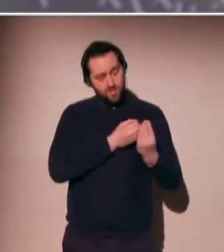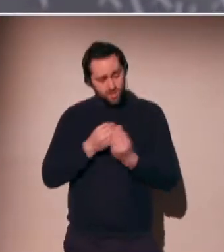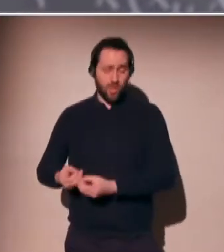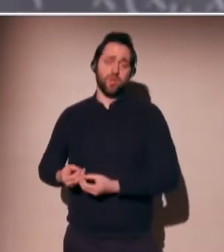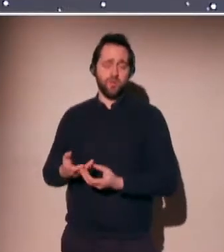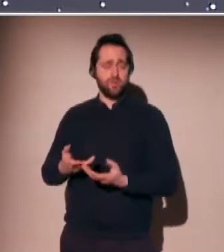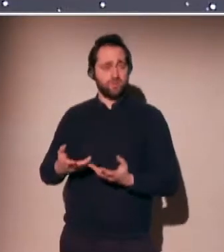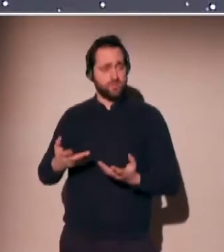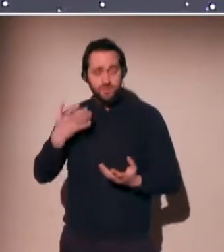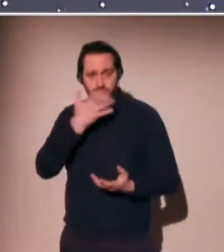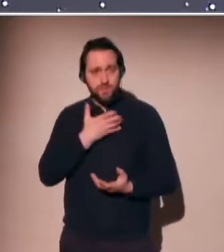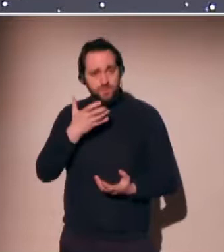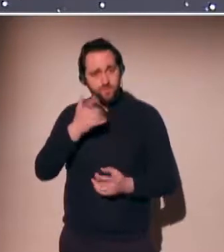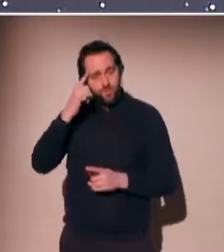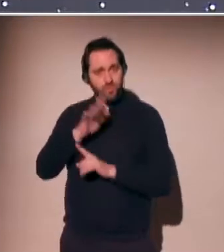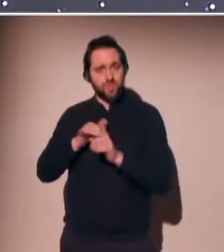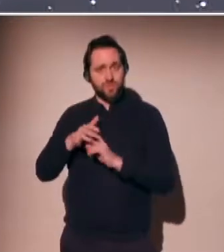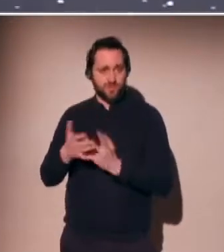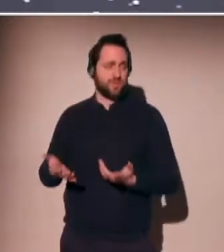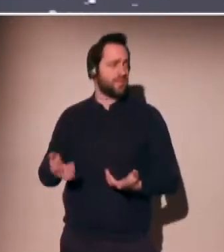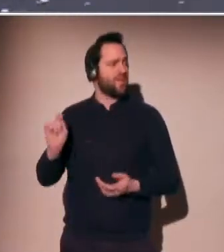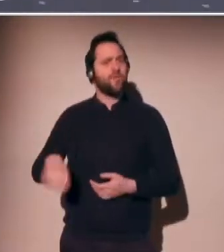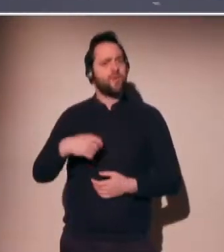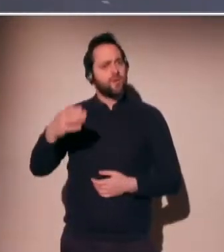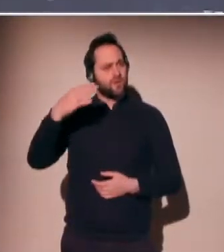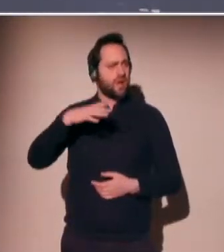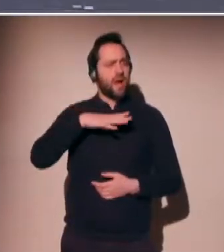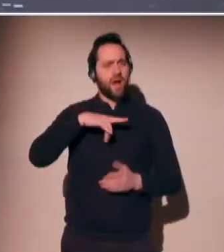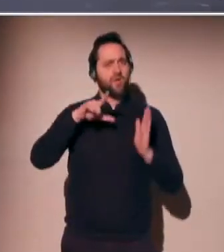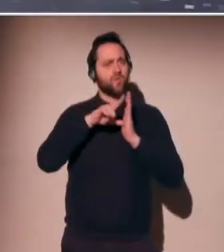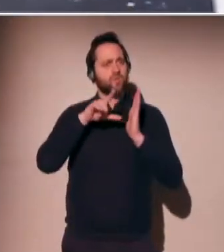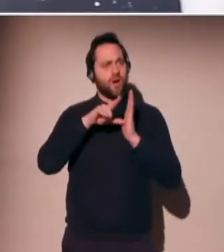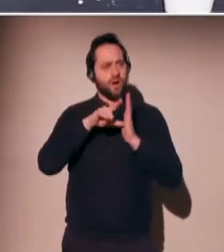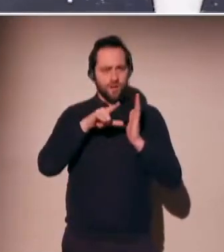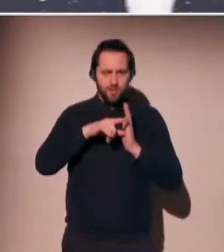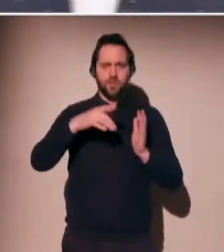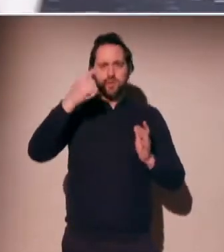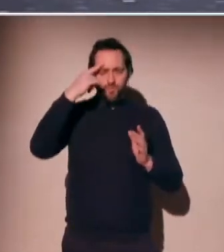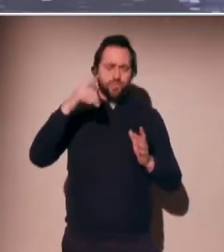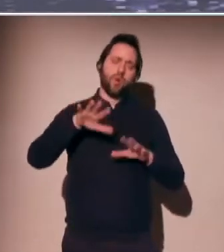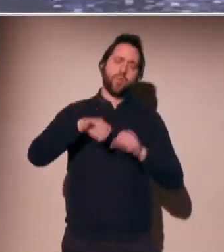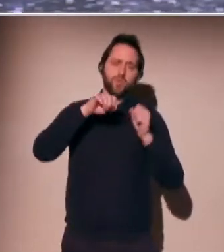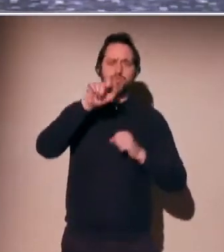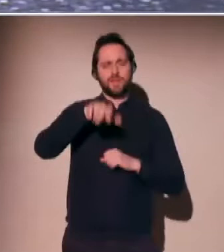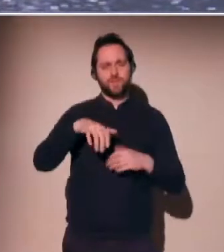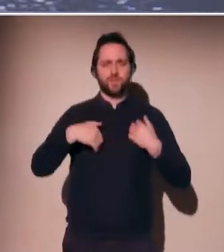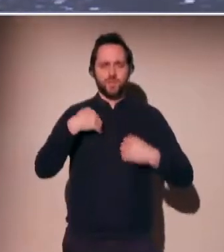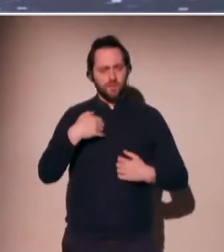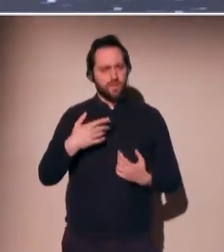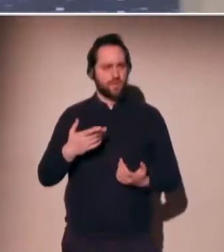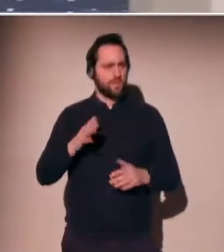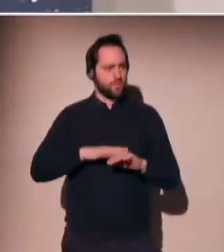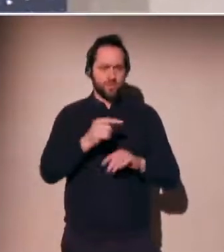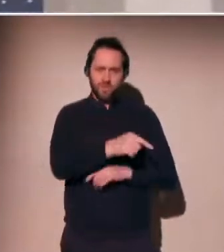C'était précisément d'éviter ce type de situation. Donc, voilà ce que peuvent faire les algorithmes